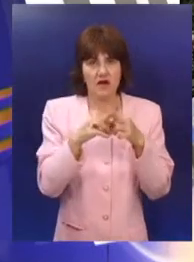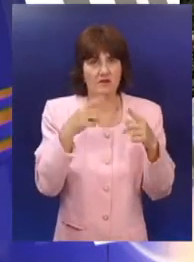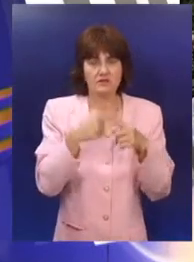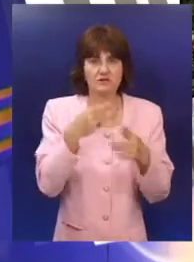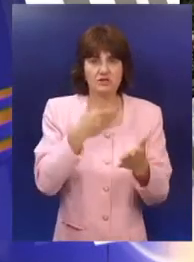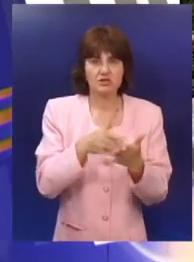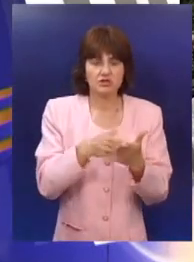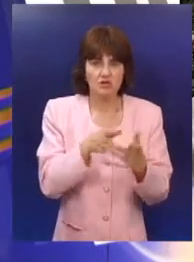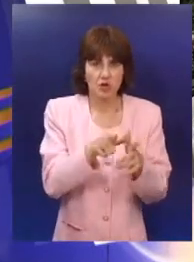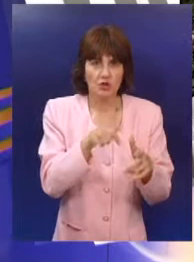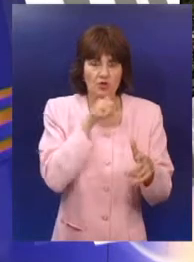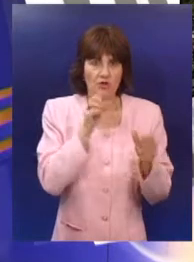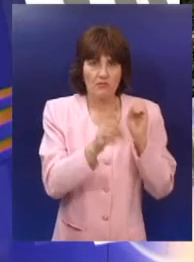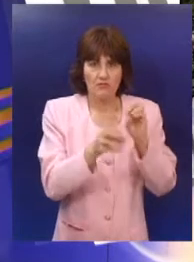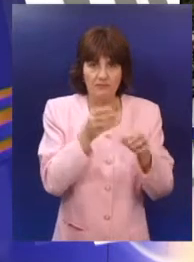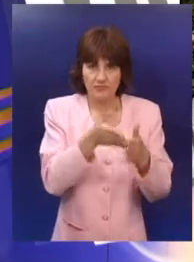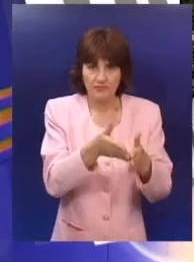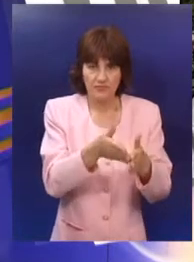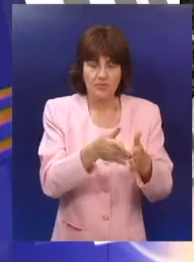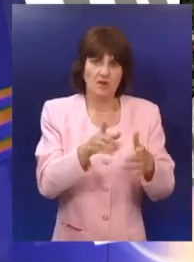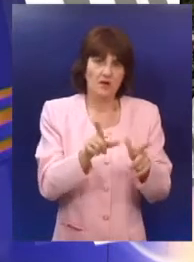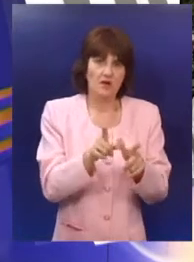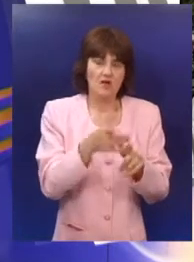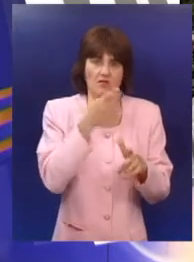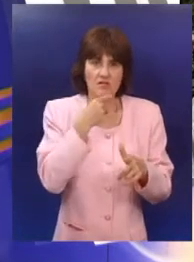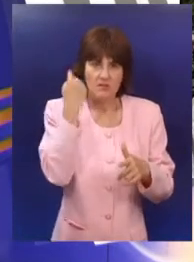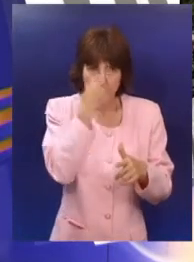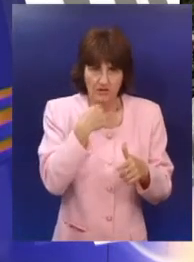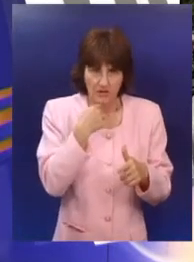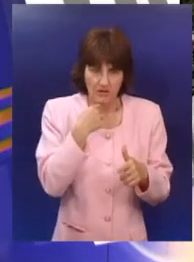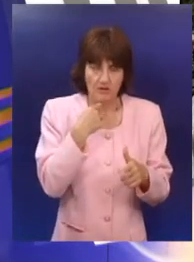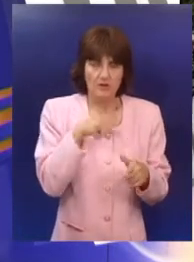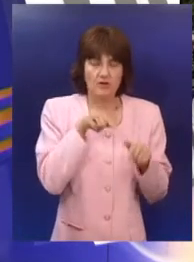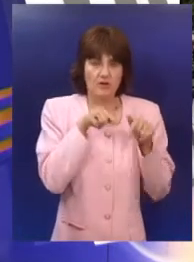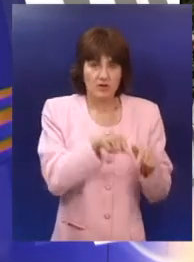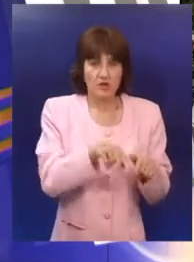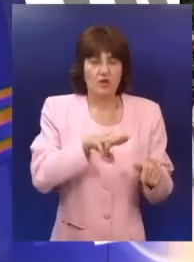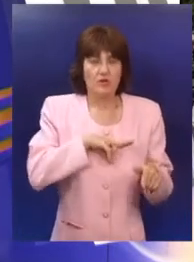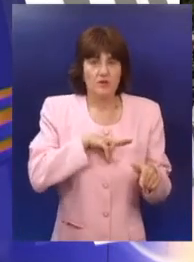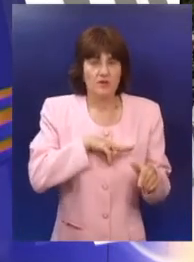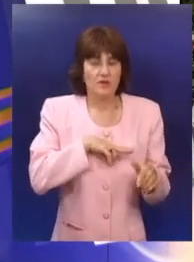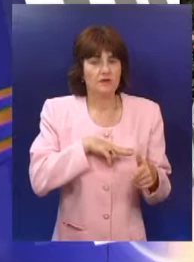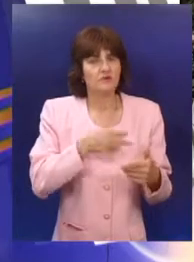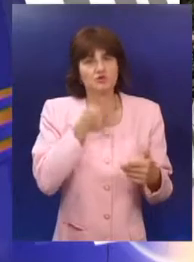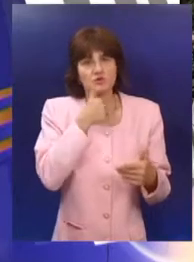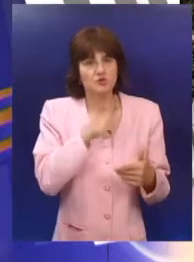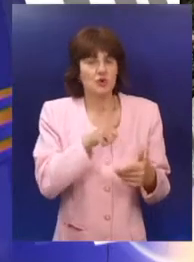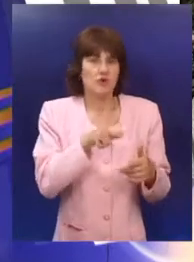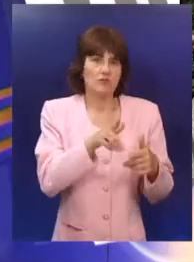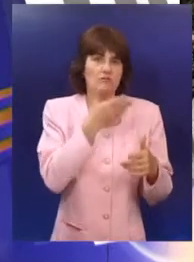svetskog trenda, a to se zove urbana plastika. Znači skulptura koja ima više namena. Znači, pored toga što